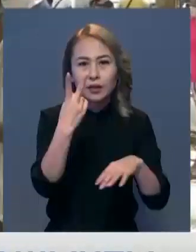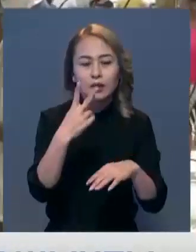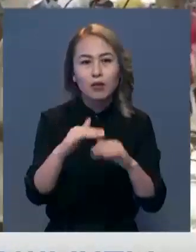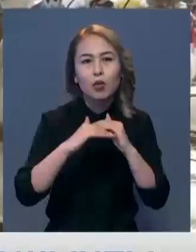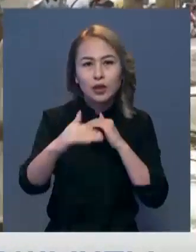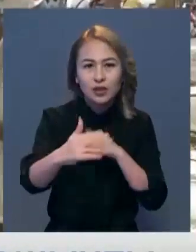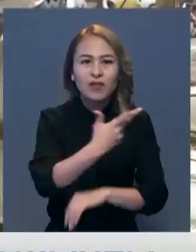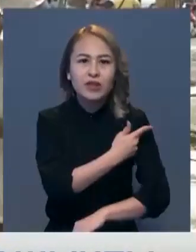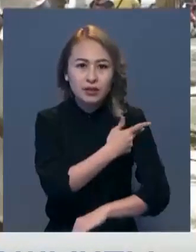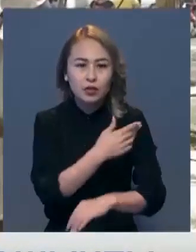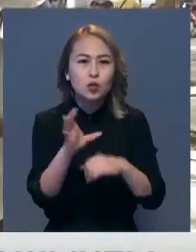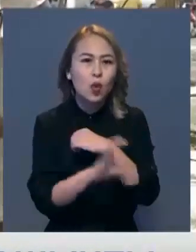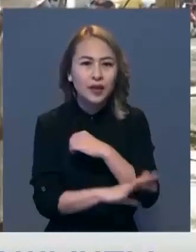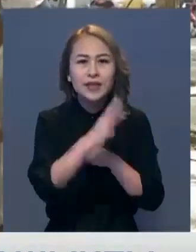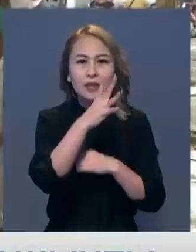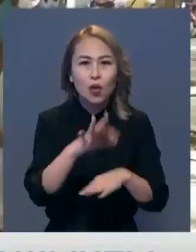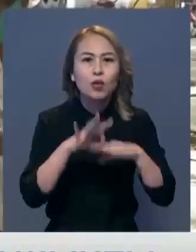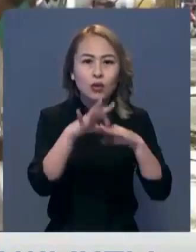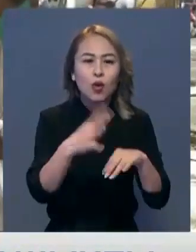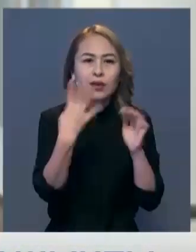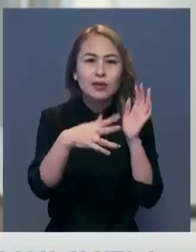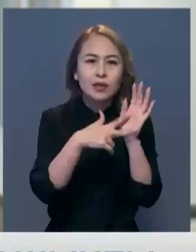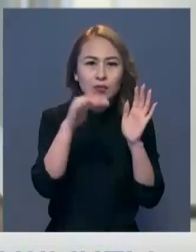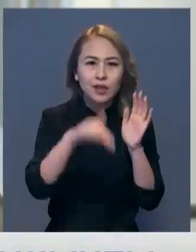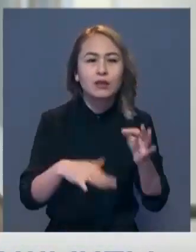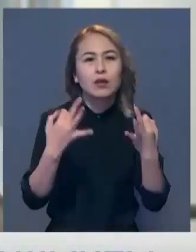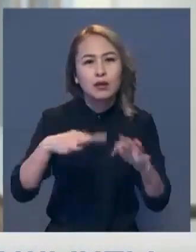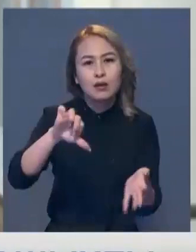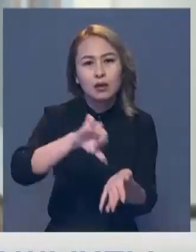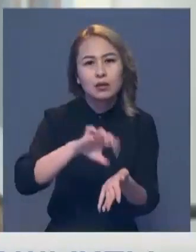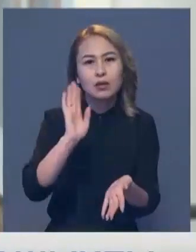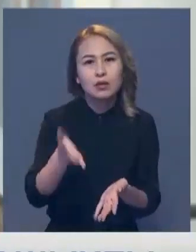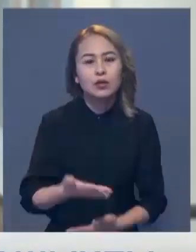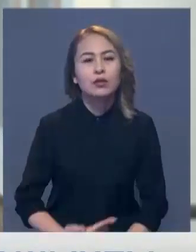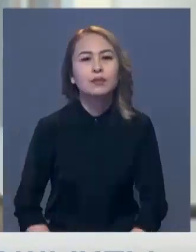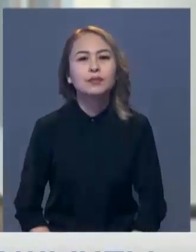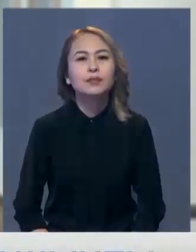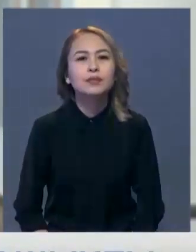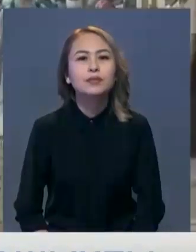отандық вакцина сынақтың соңғы кезеңінен өтуде, оған 48 мың ерікті қатысқалы отыр.